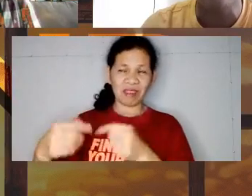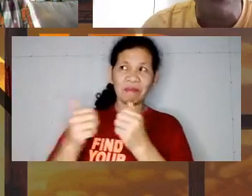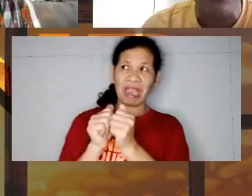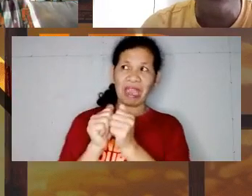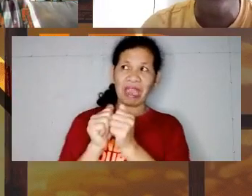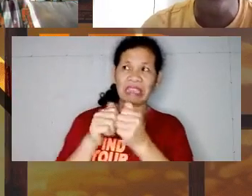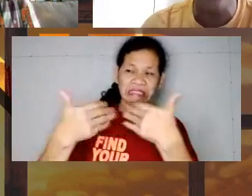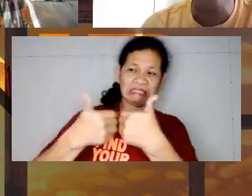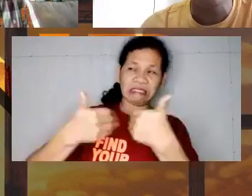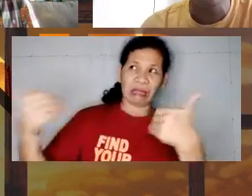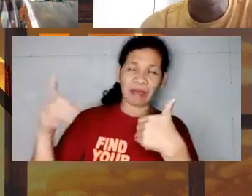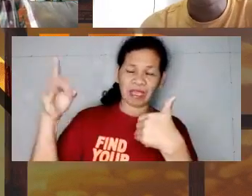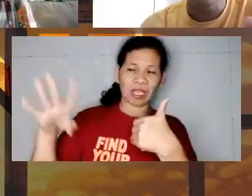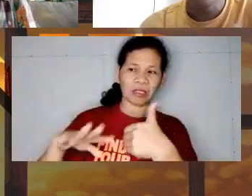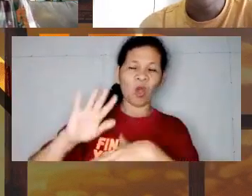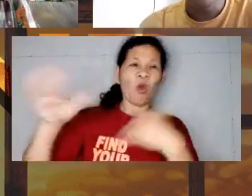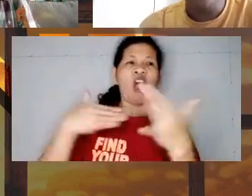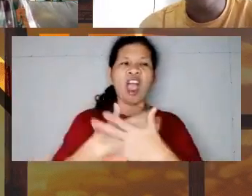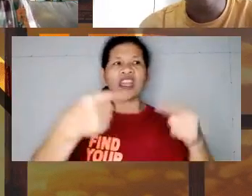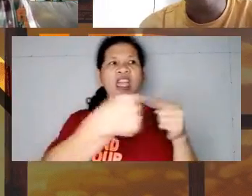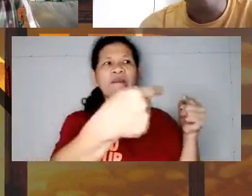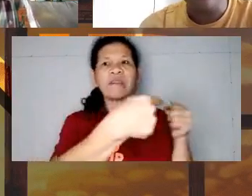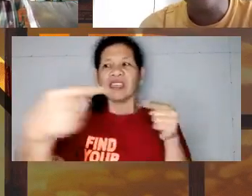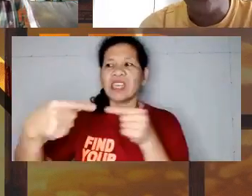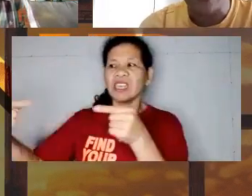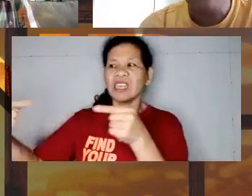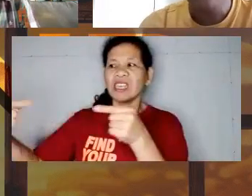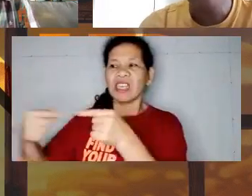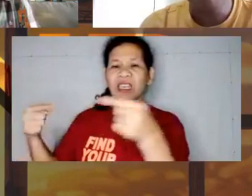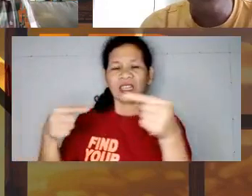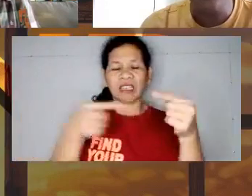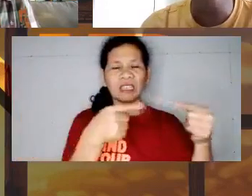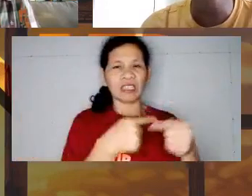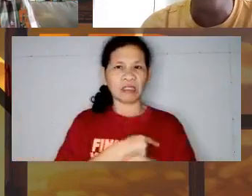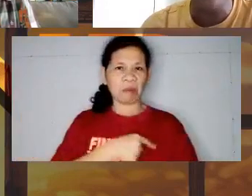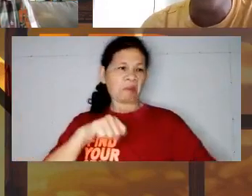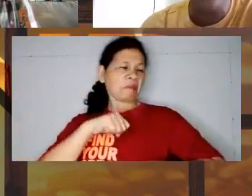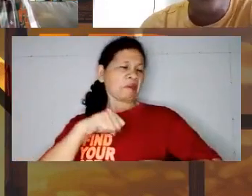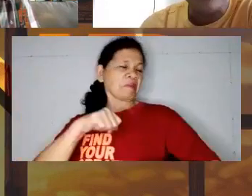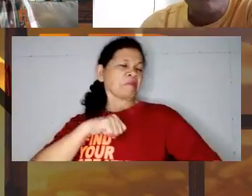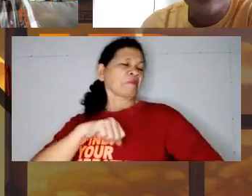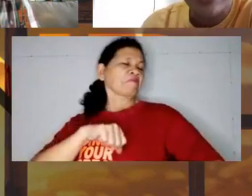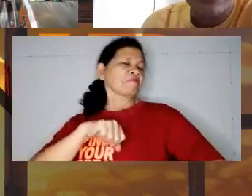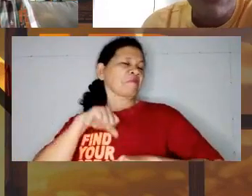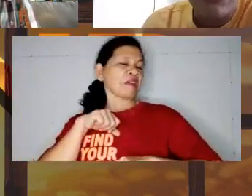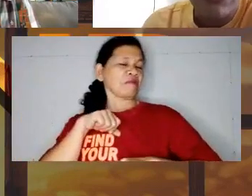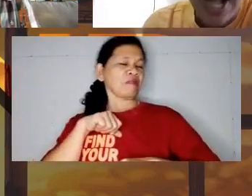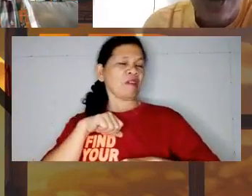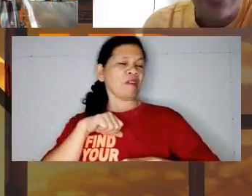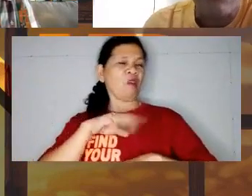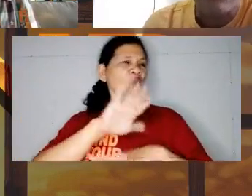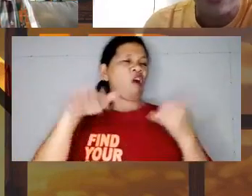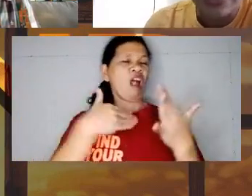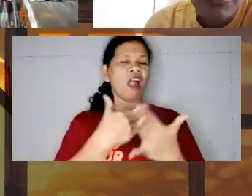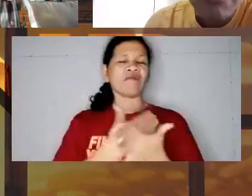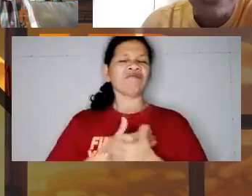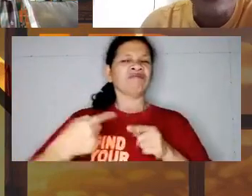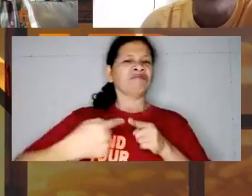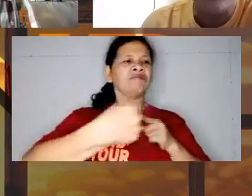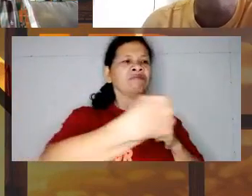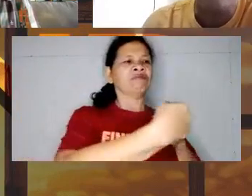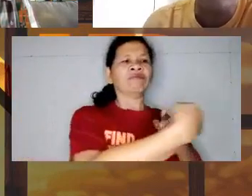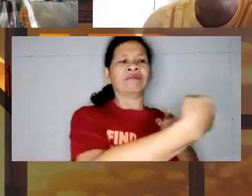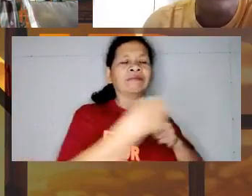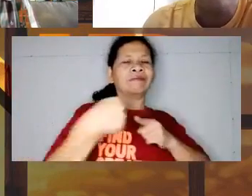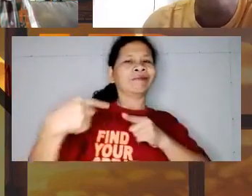lahat kaaway mo. Yun lagi pong, lalo pag may pride ka, feeling mo lahat talaga na nasa paligid mo, kaaway mo. At